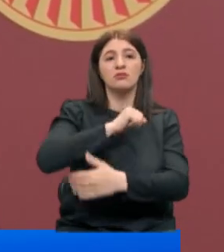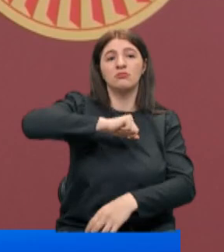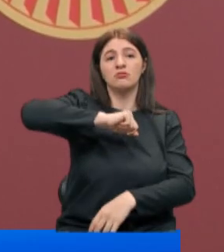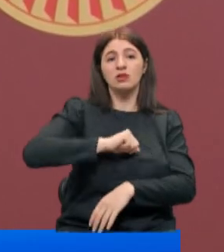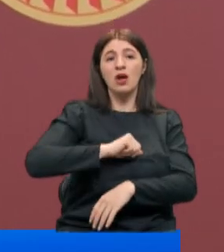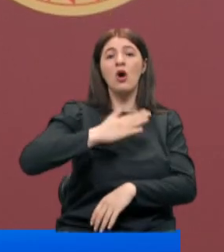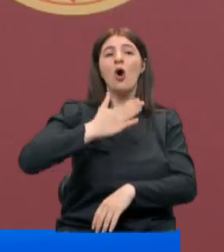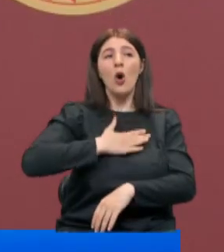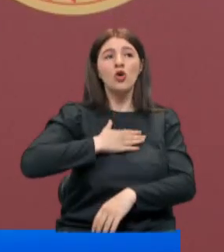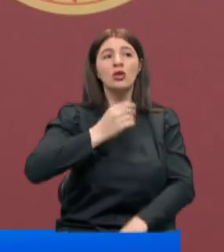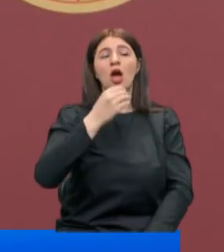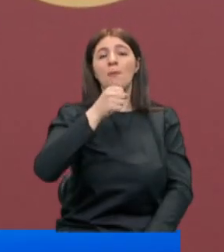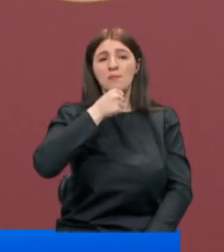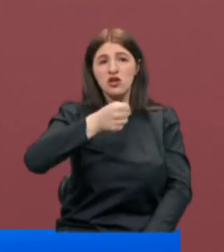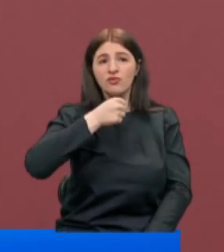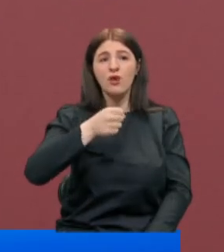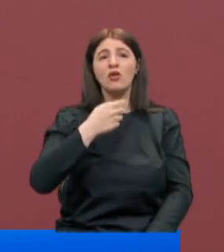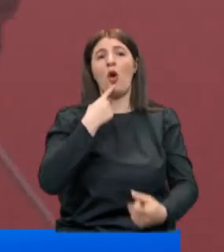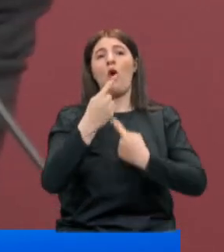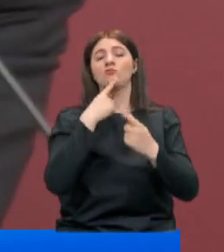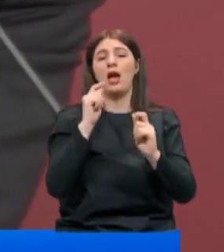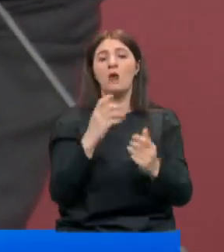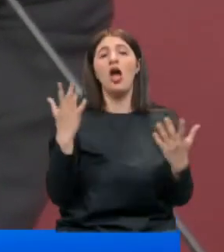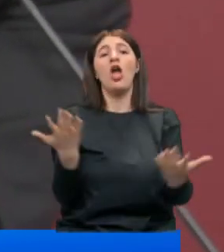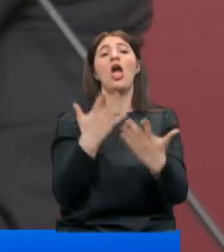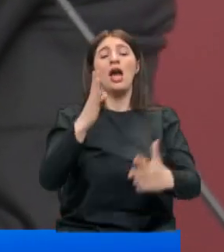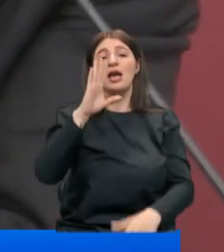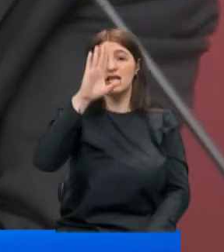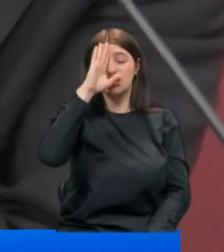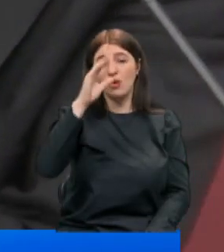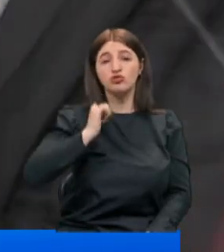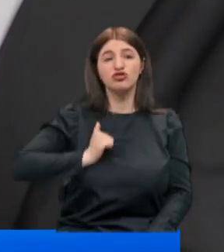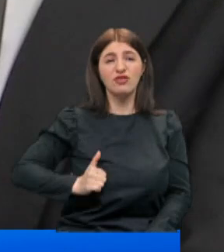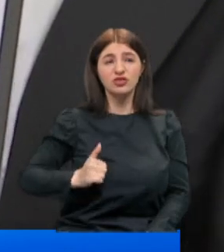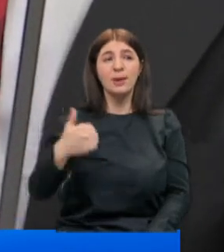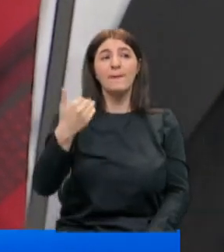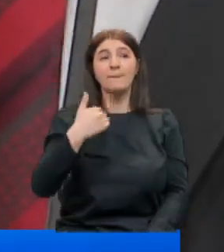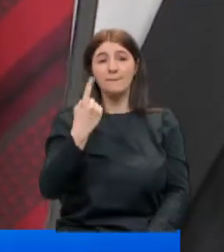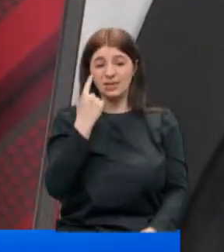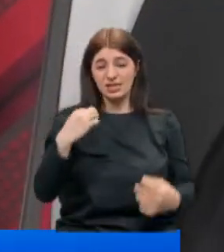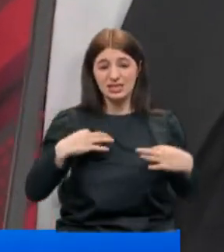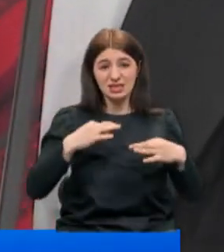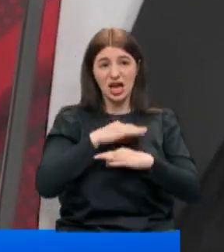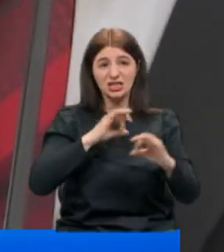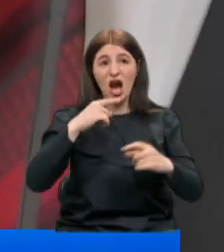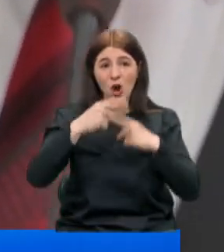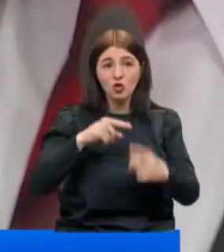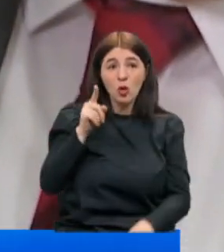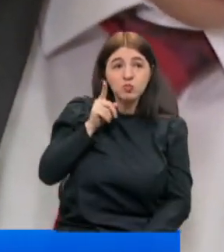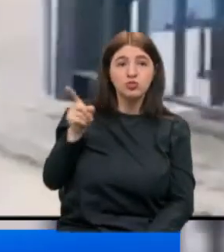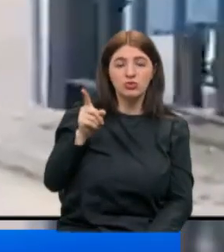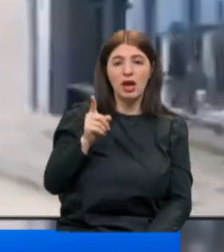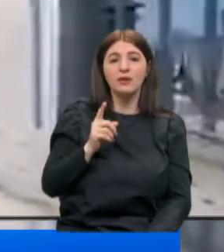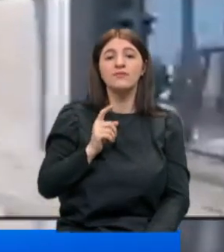60 önünde mikrofon Nutuk atıyor Ey İstanbul savcısı bir saygısızlık arıyorsan burada